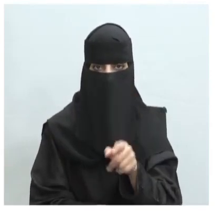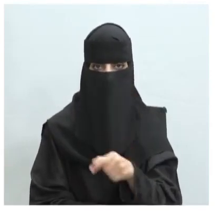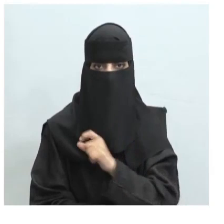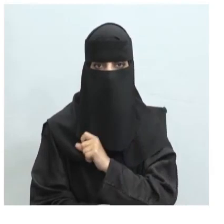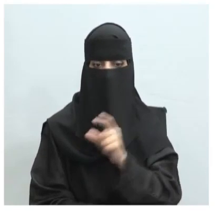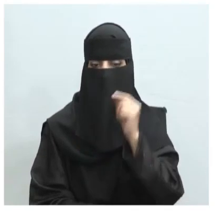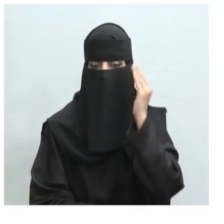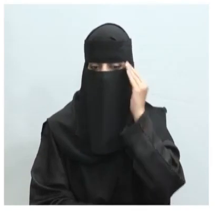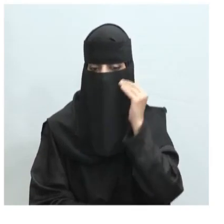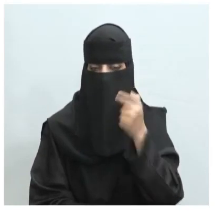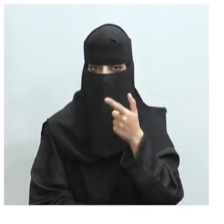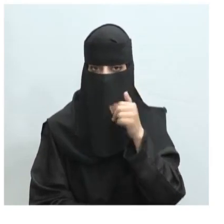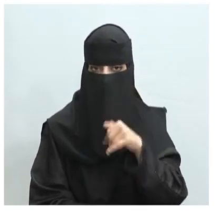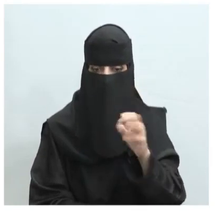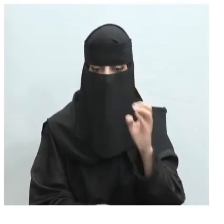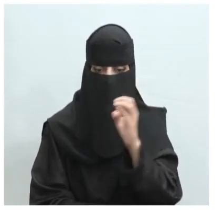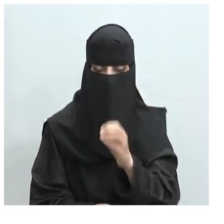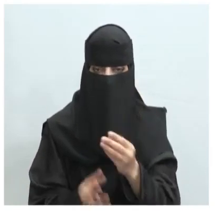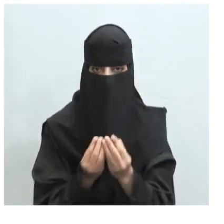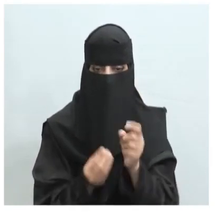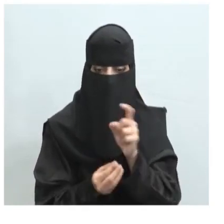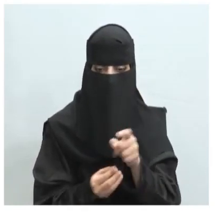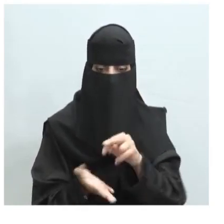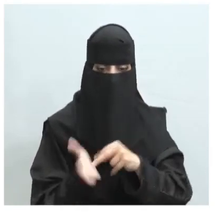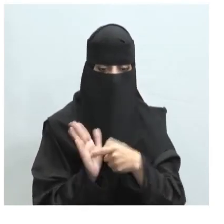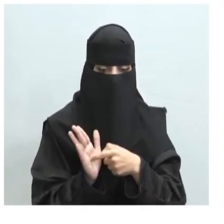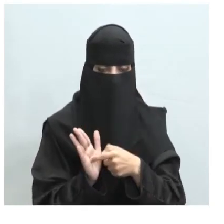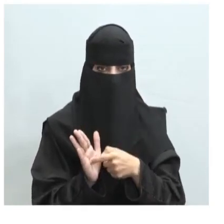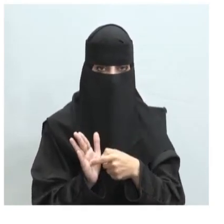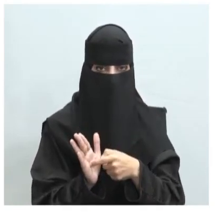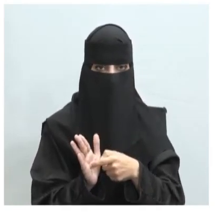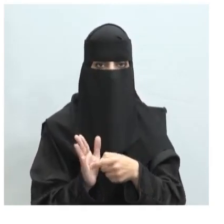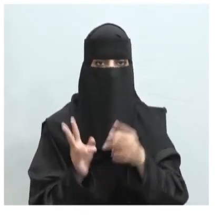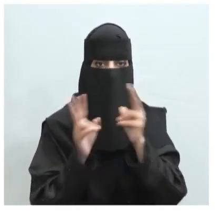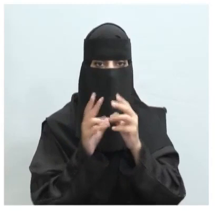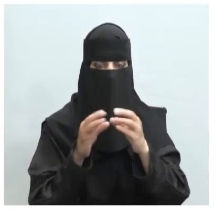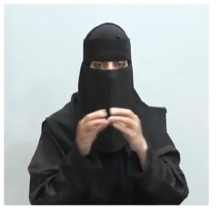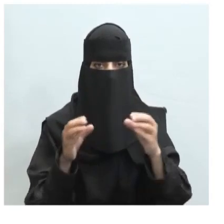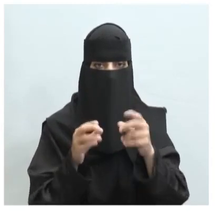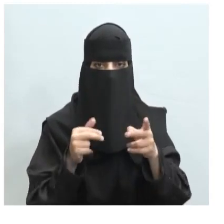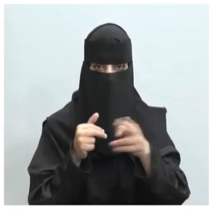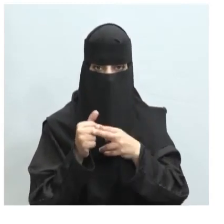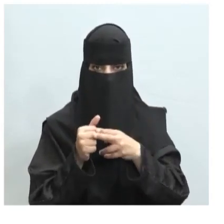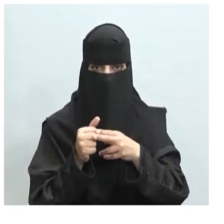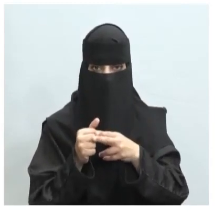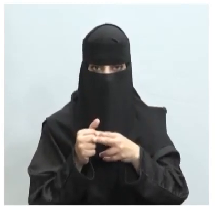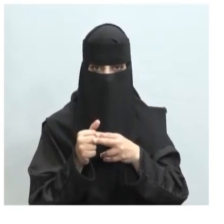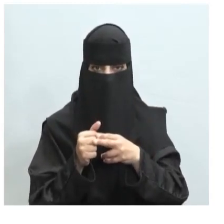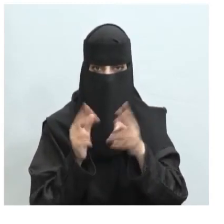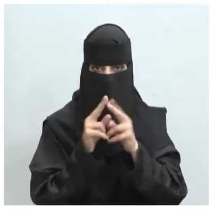وعزيزي الطالبه واريد ان تجيب عن هذا التساؤل ماذا يحدث للدائره الكهربائيه عند اغلاق المفتاح